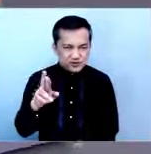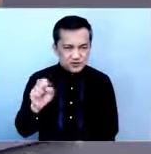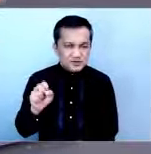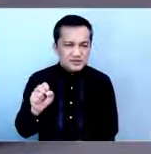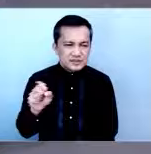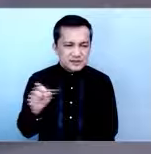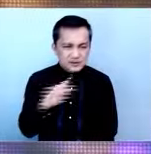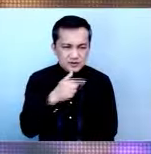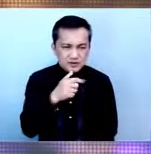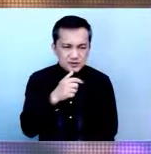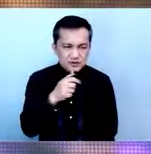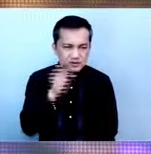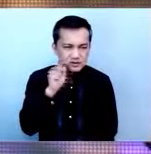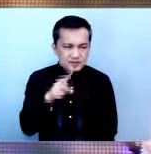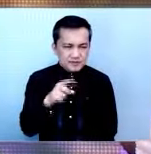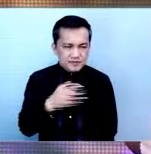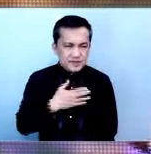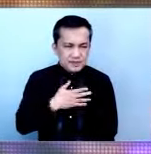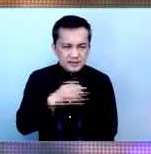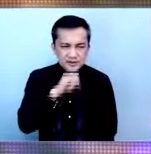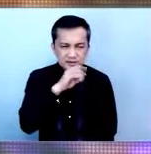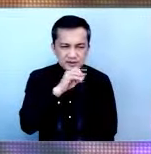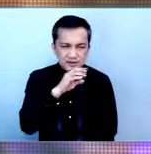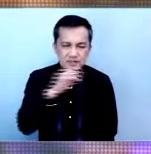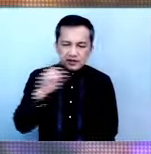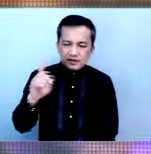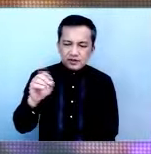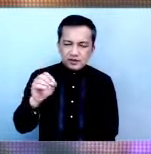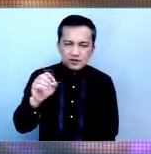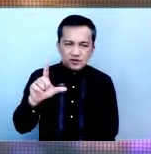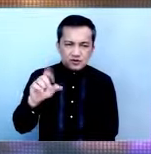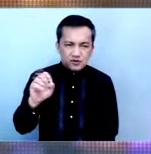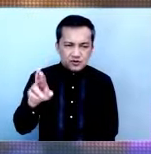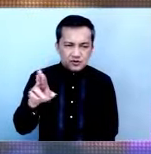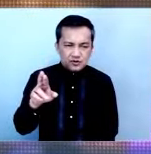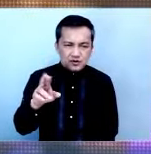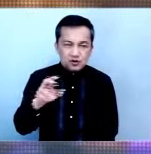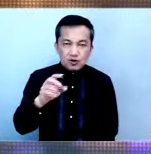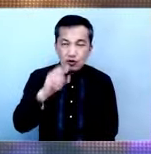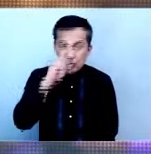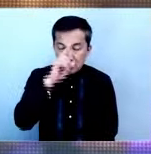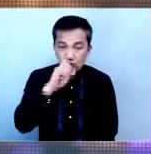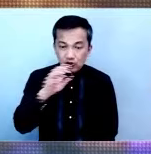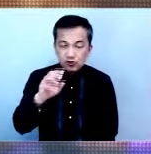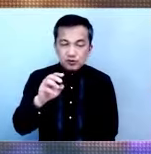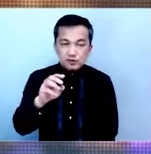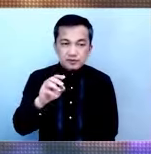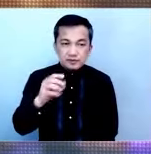po is a sister of my lola. Actually, si Dolores is matandang dalaga. Actually,